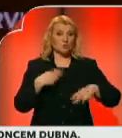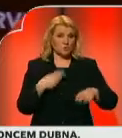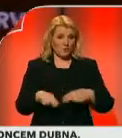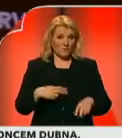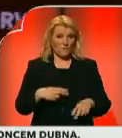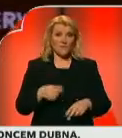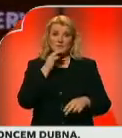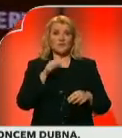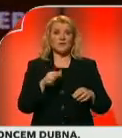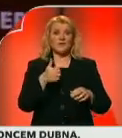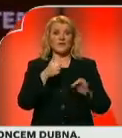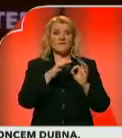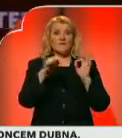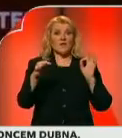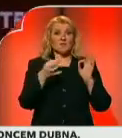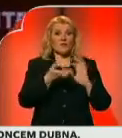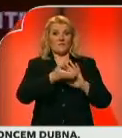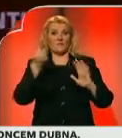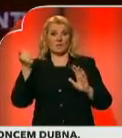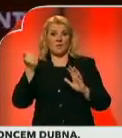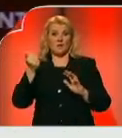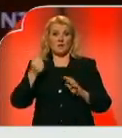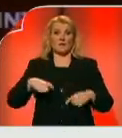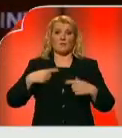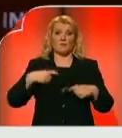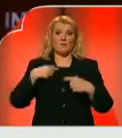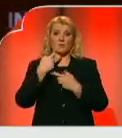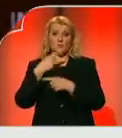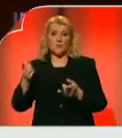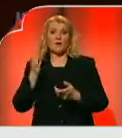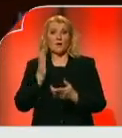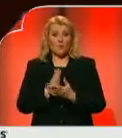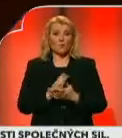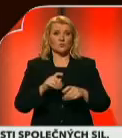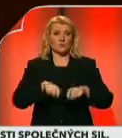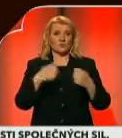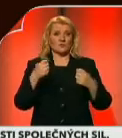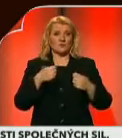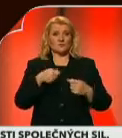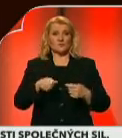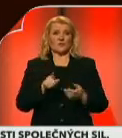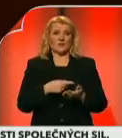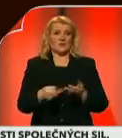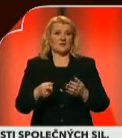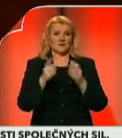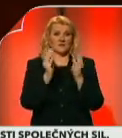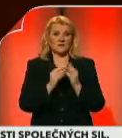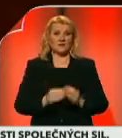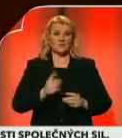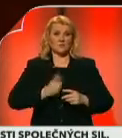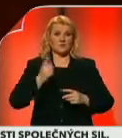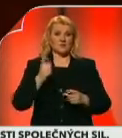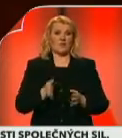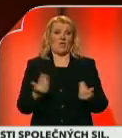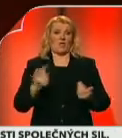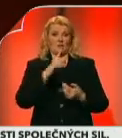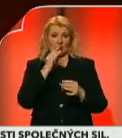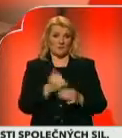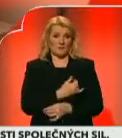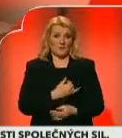pokud vytrhnete jednu větu z celého souboru toho, co jsem říkal, tak samozřejmě to je potom velmi lehko